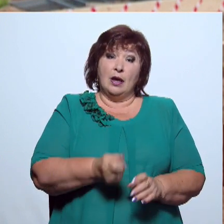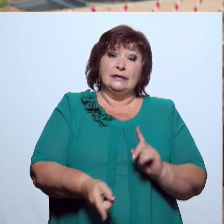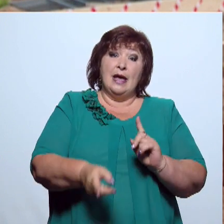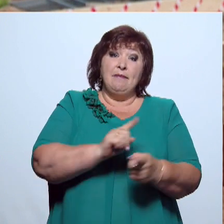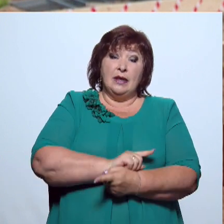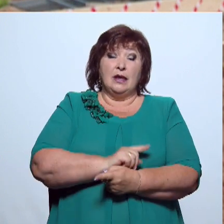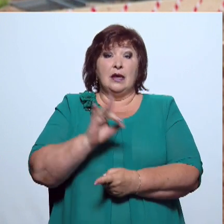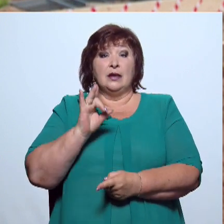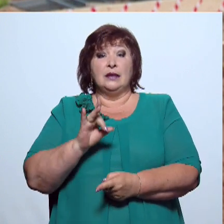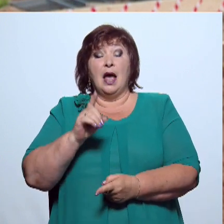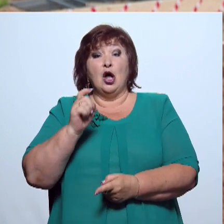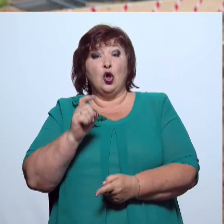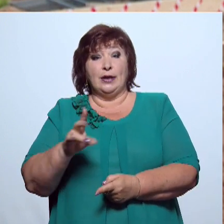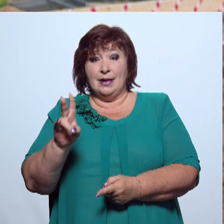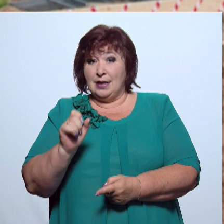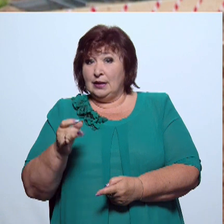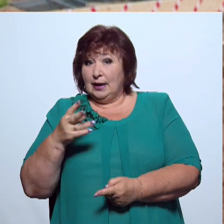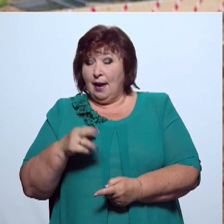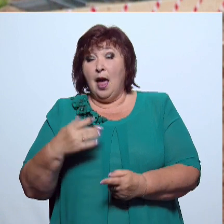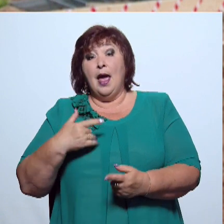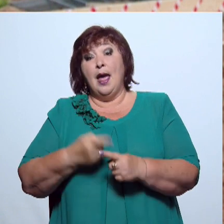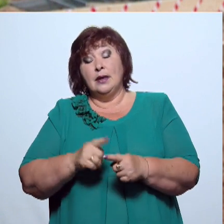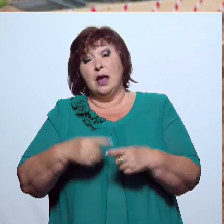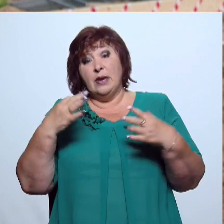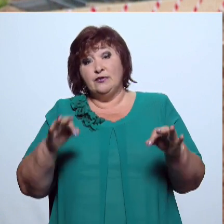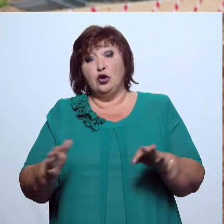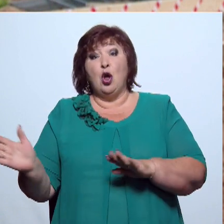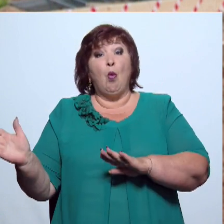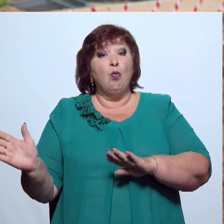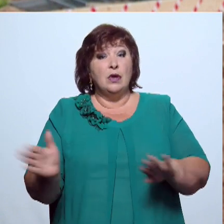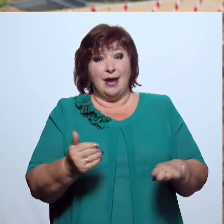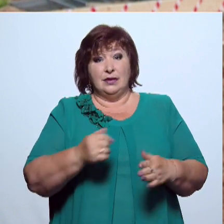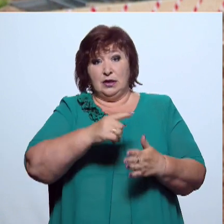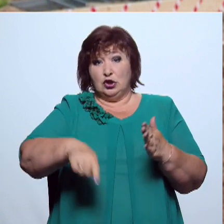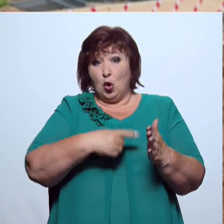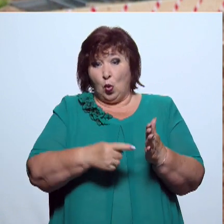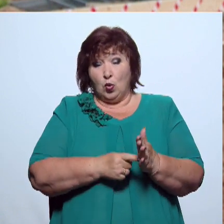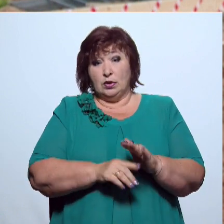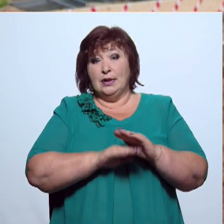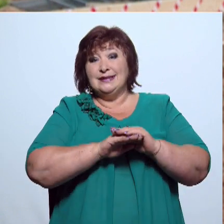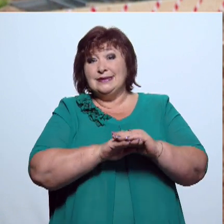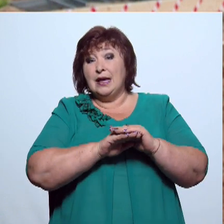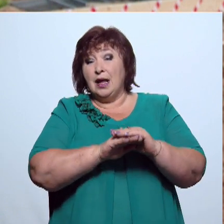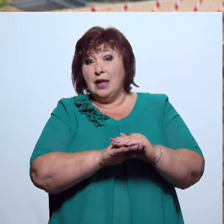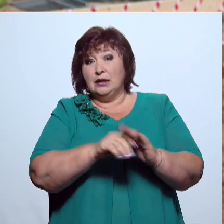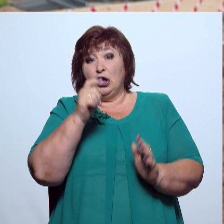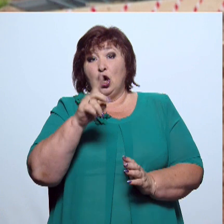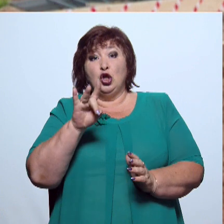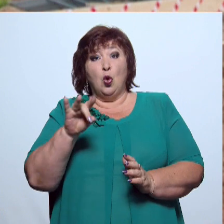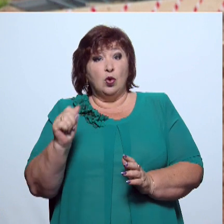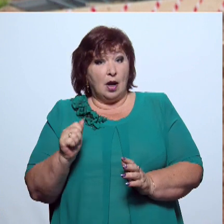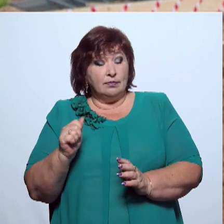как гипохлорид натрия. Это позволит нам убрать из черты города склад хлора,